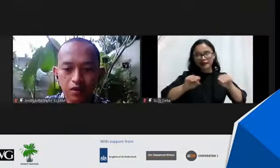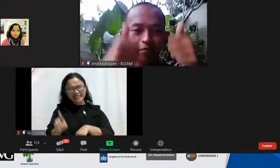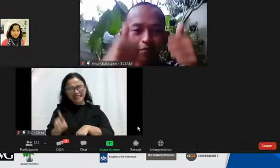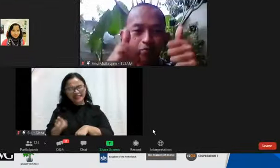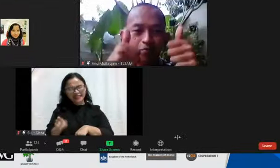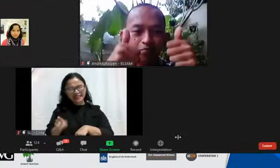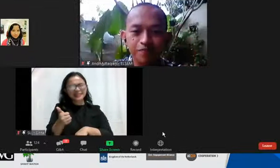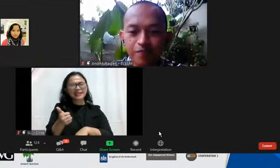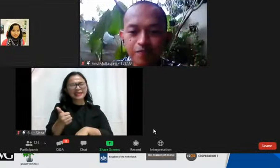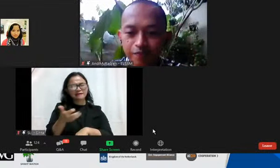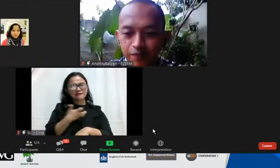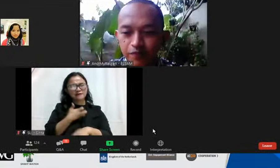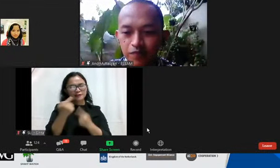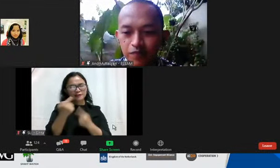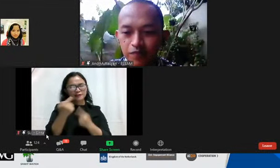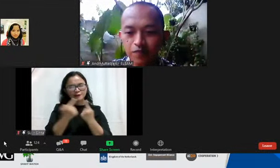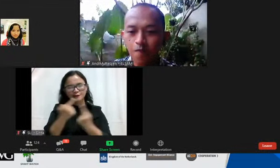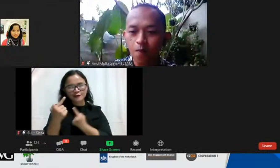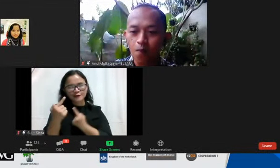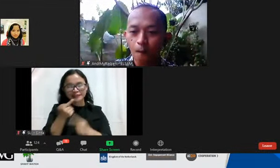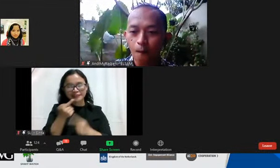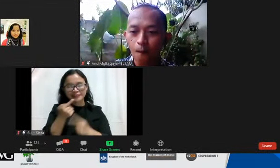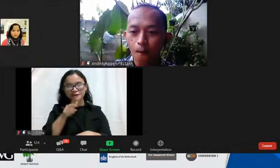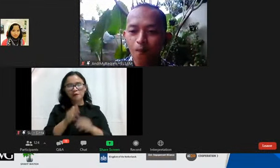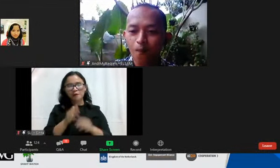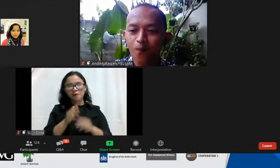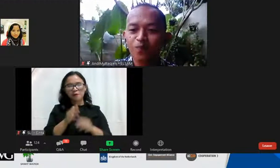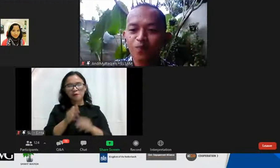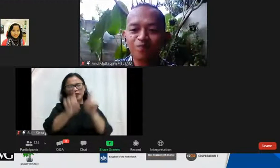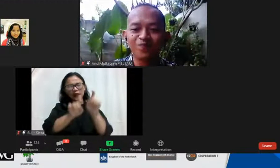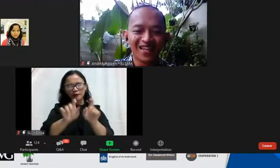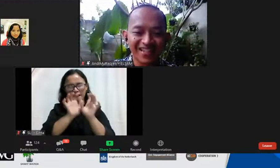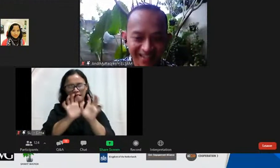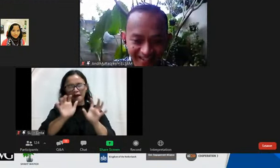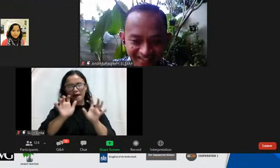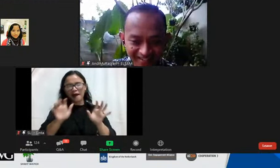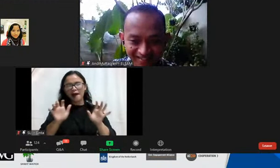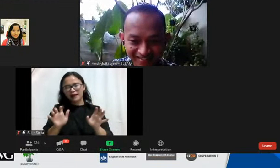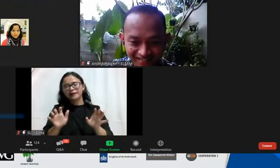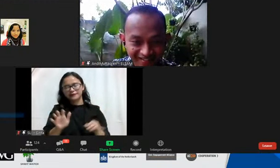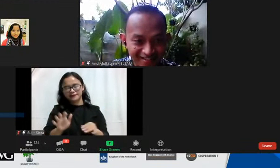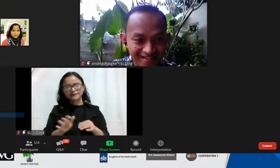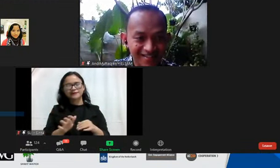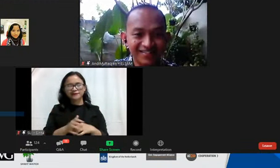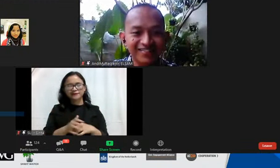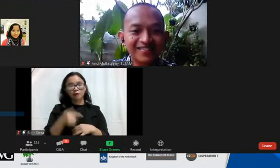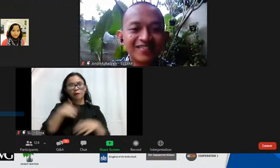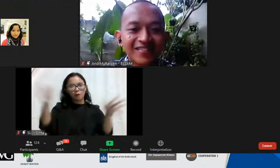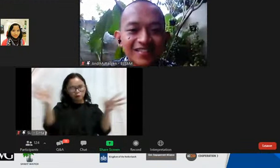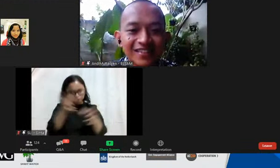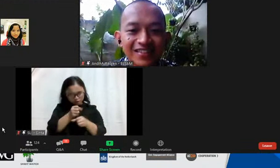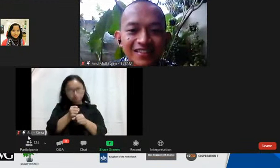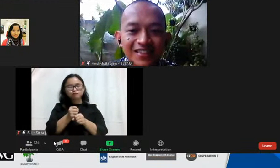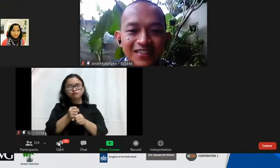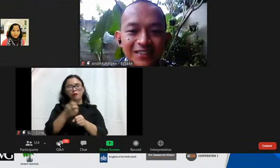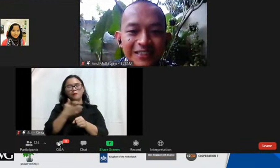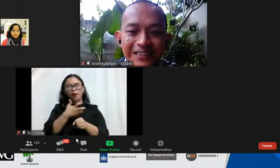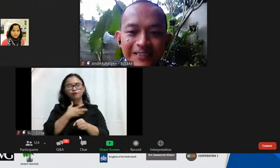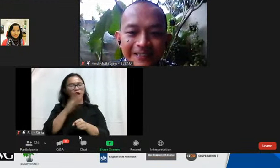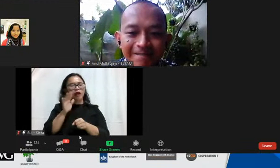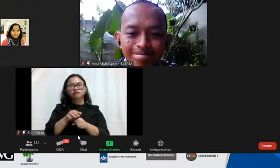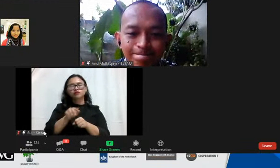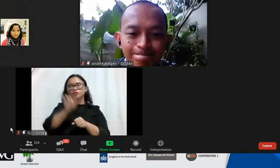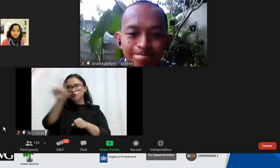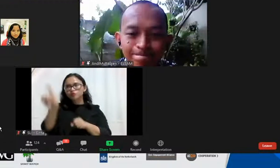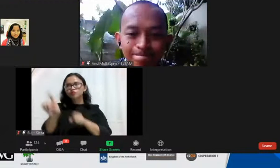diskusi ee karena ini ada banyak sekali pertanyaan yang masuk ee jadi saya akan berusaha rangkum juga supaya tidak perlu ditanyakan satu